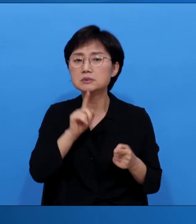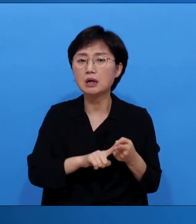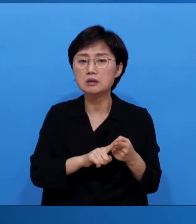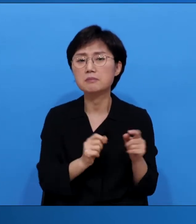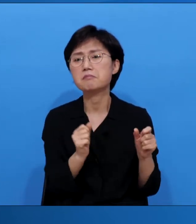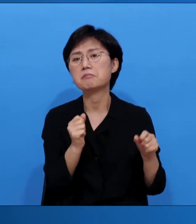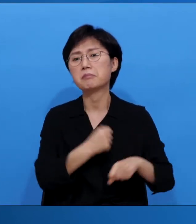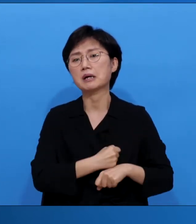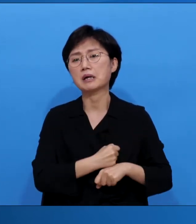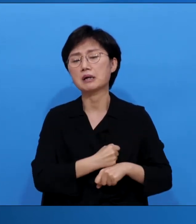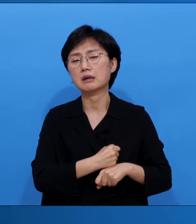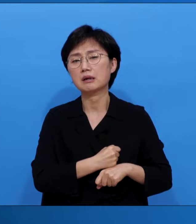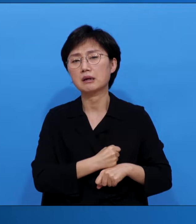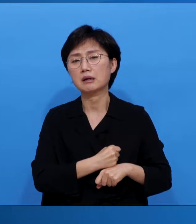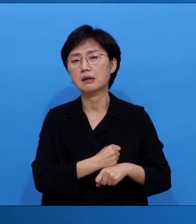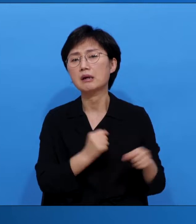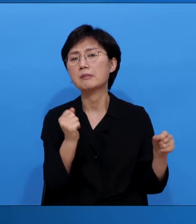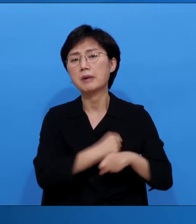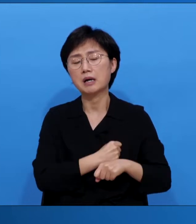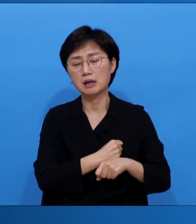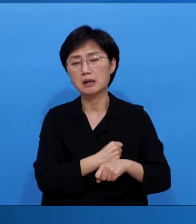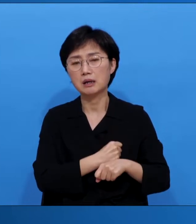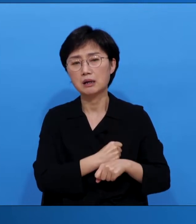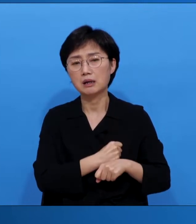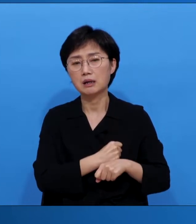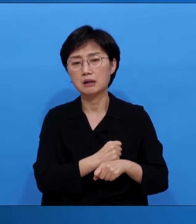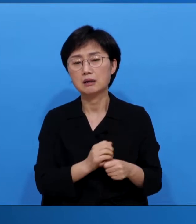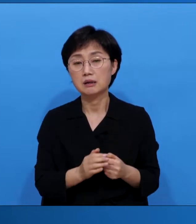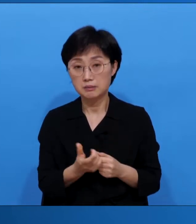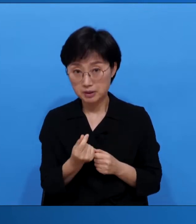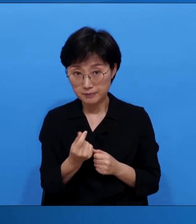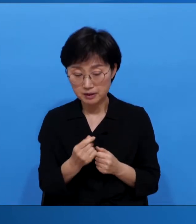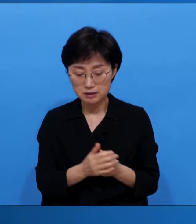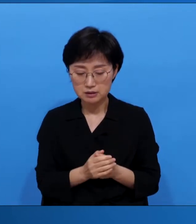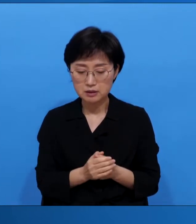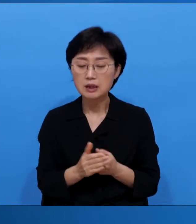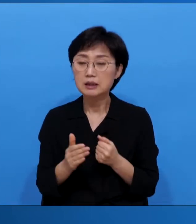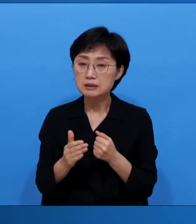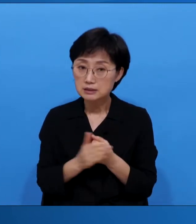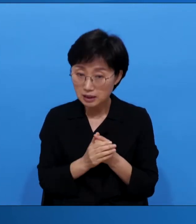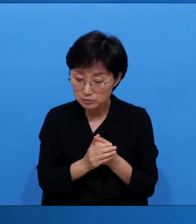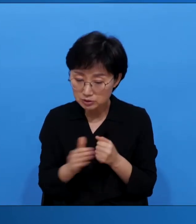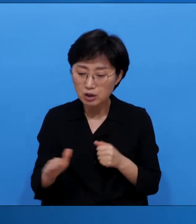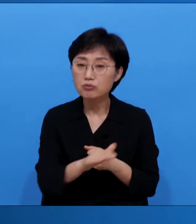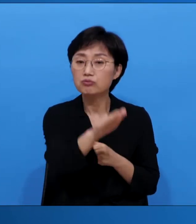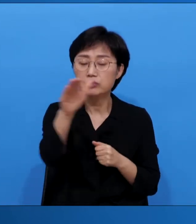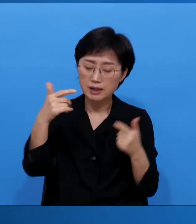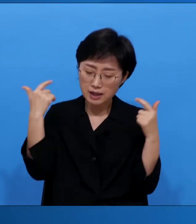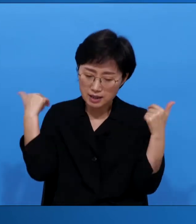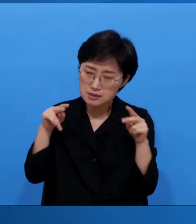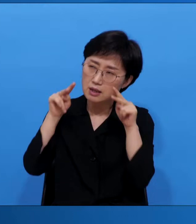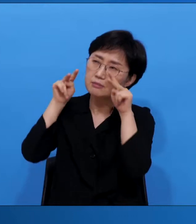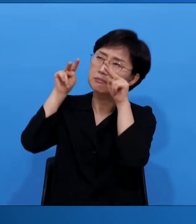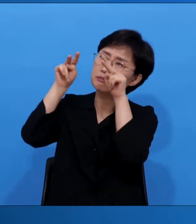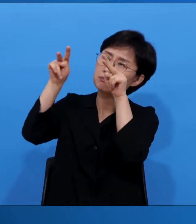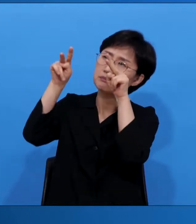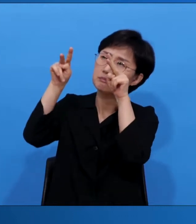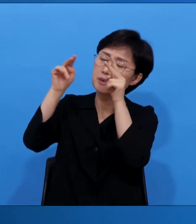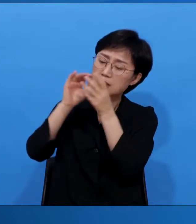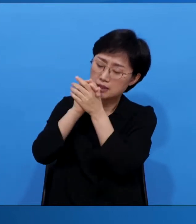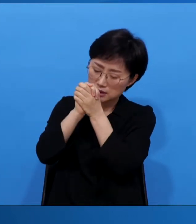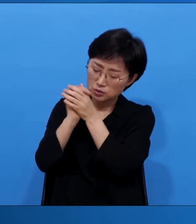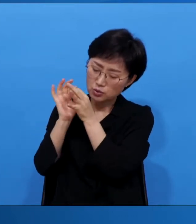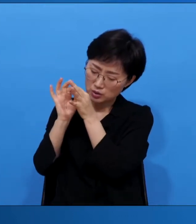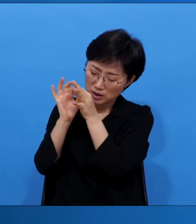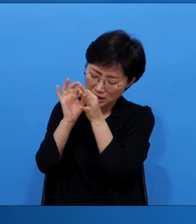will absolutely be a result that follows. 그래서 기뻐하라, 쉬지 말고 기도하라, 그러면서 감사하라 그런 겁니다. And that's why the Lord says to us, be joyful